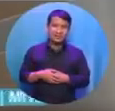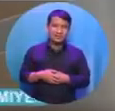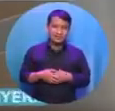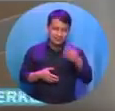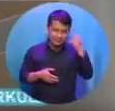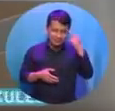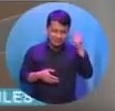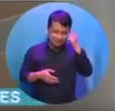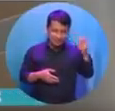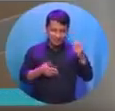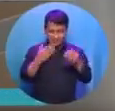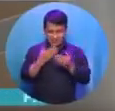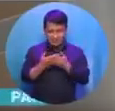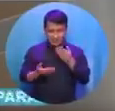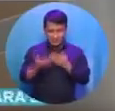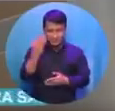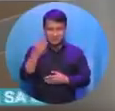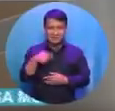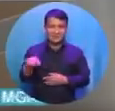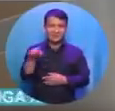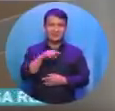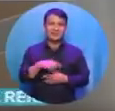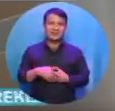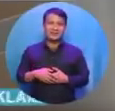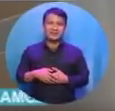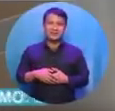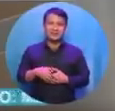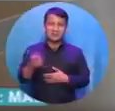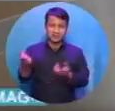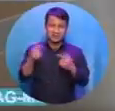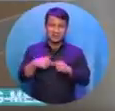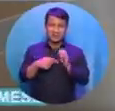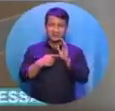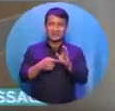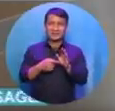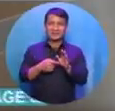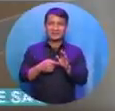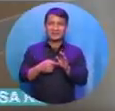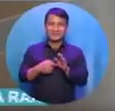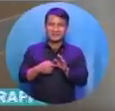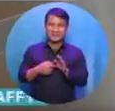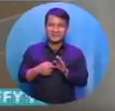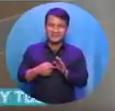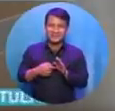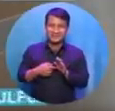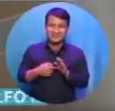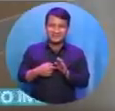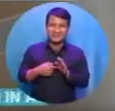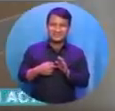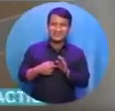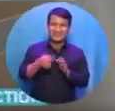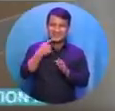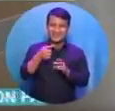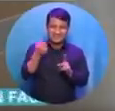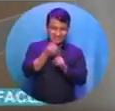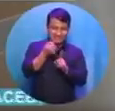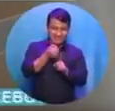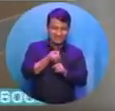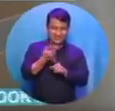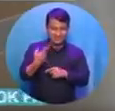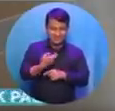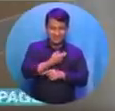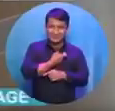Yes, Idol Rafi, magandang umaga po sa inyo. Major, alam niyo na ho ba itong insidente ng pambubugbog, pananakit po ng mga